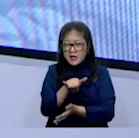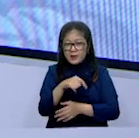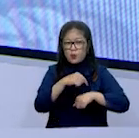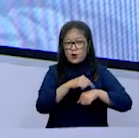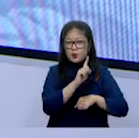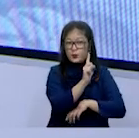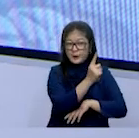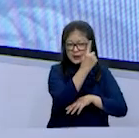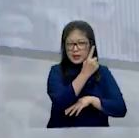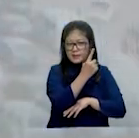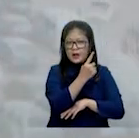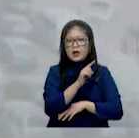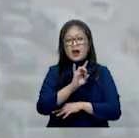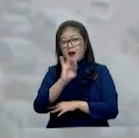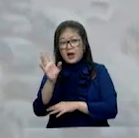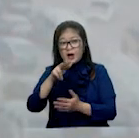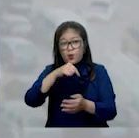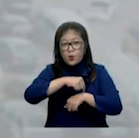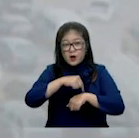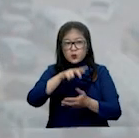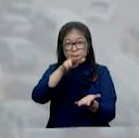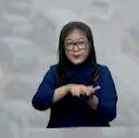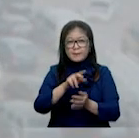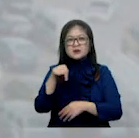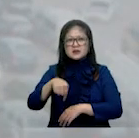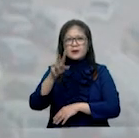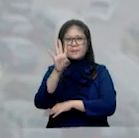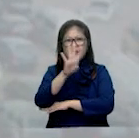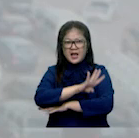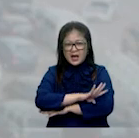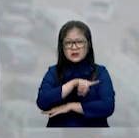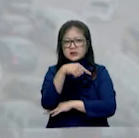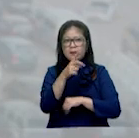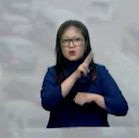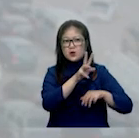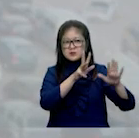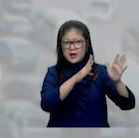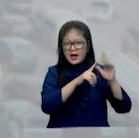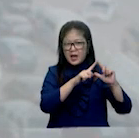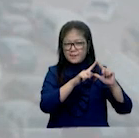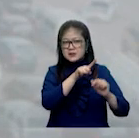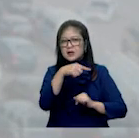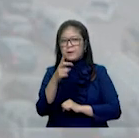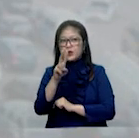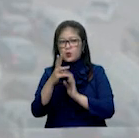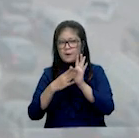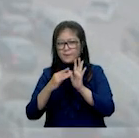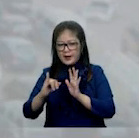hanya saja waktu penerapan lebih lama yakni 4 hari berlaku mulai 29 April hingga 2 Mei